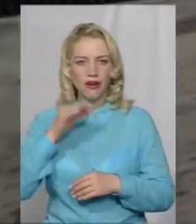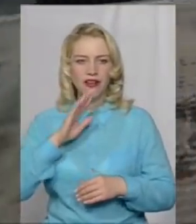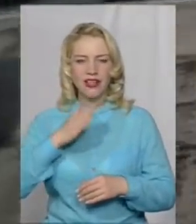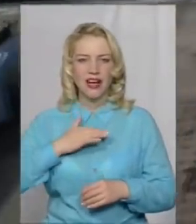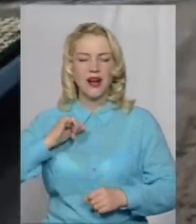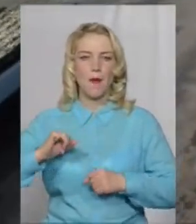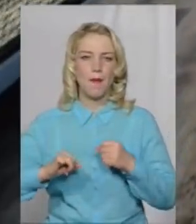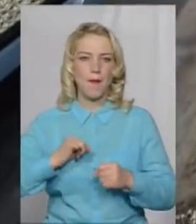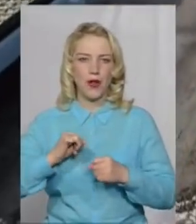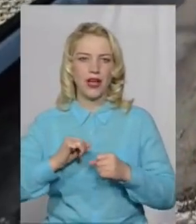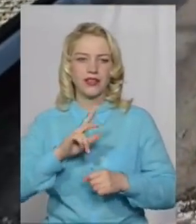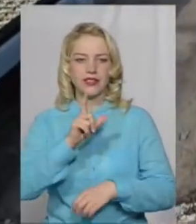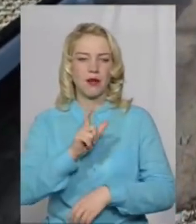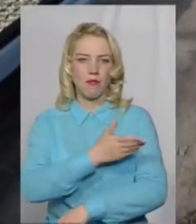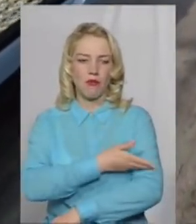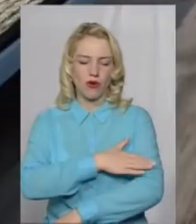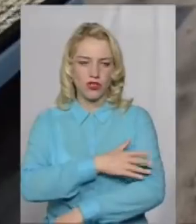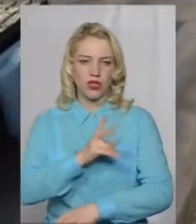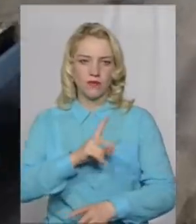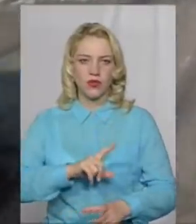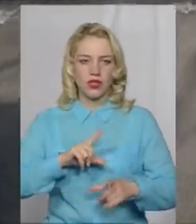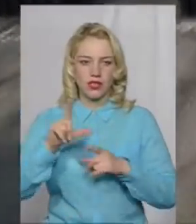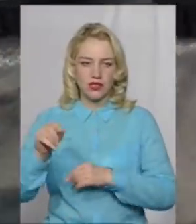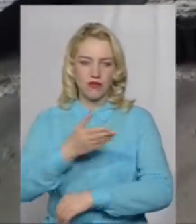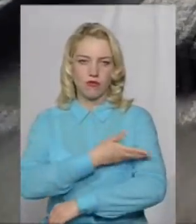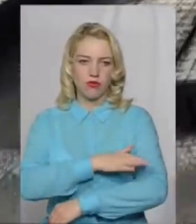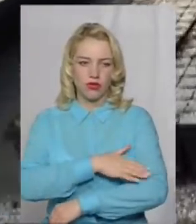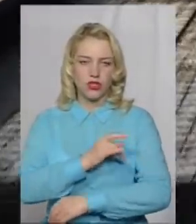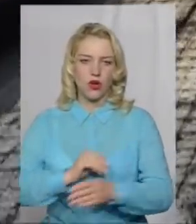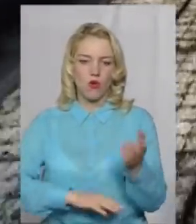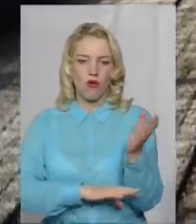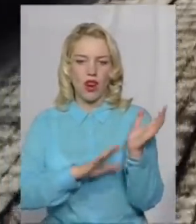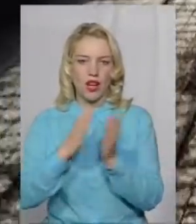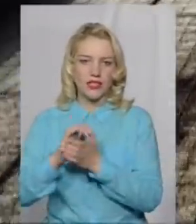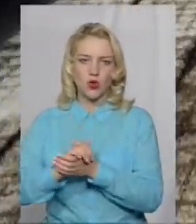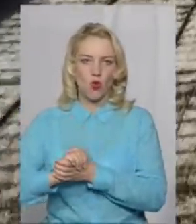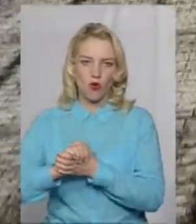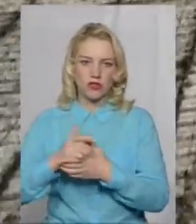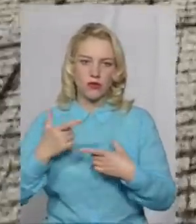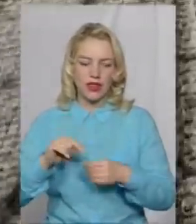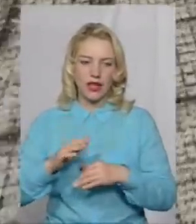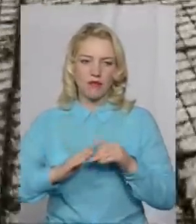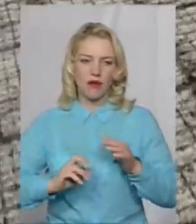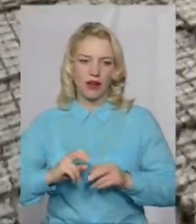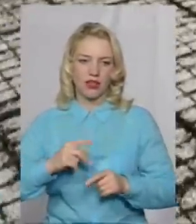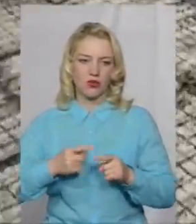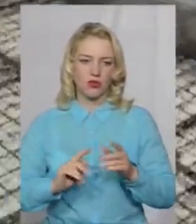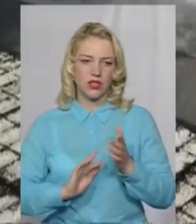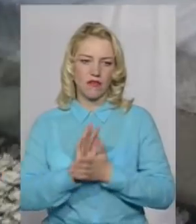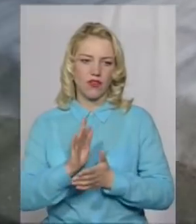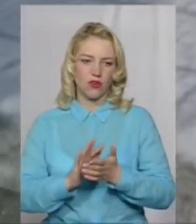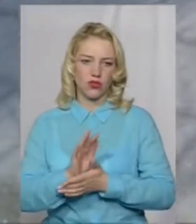колег. Декілька разів їздили, значить, у Польщу, у ті лісгоспи, де практикується от